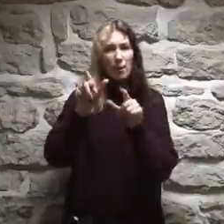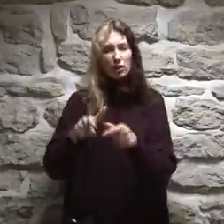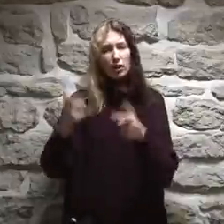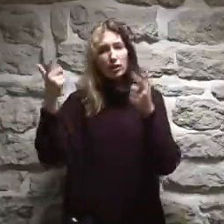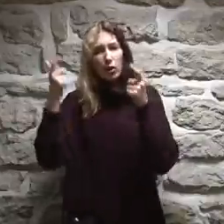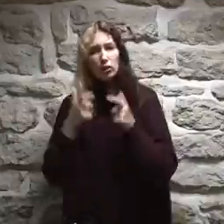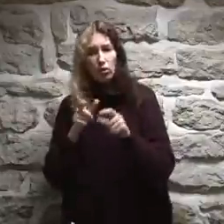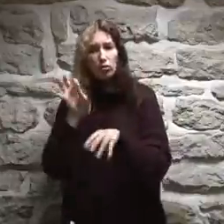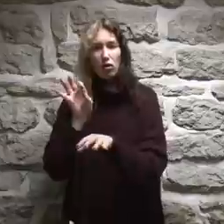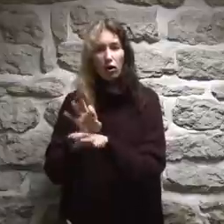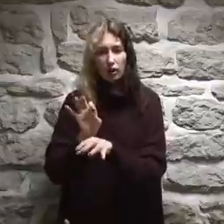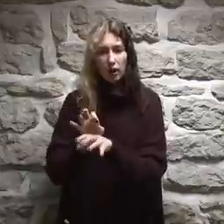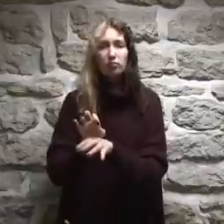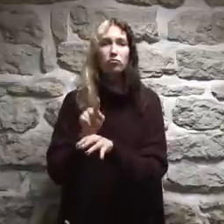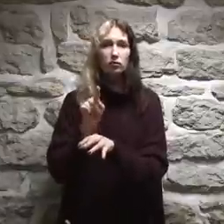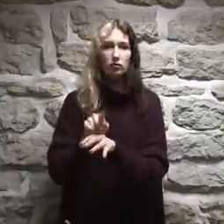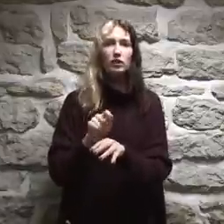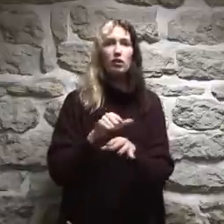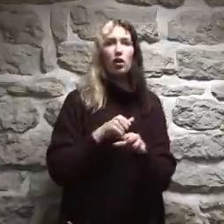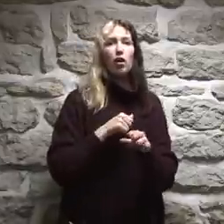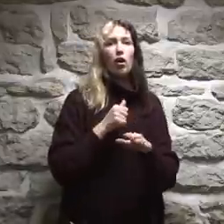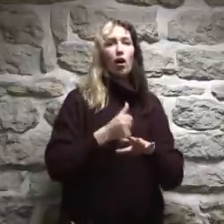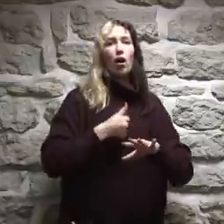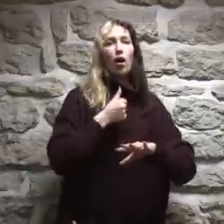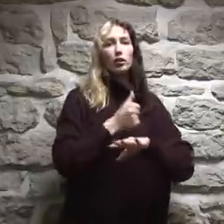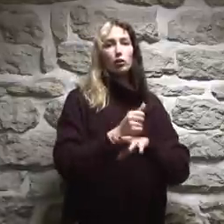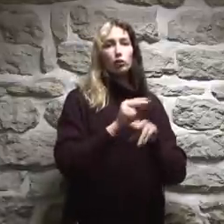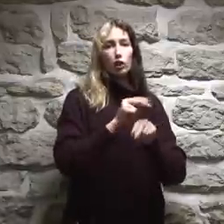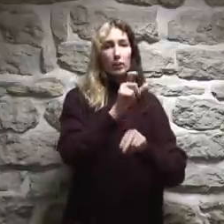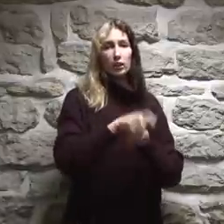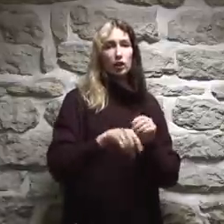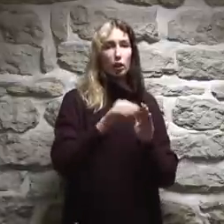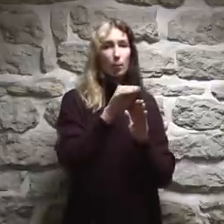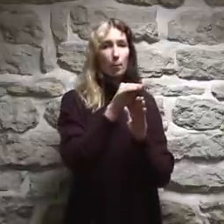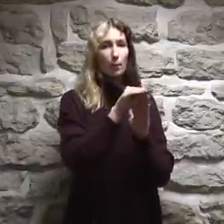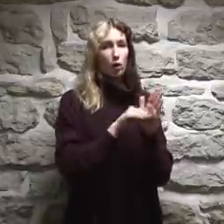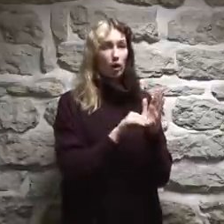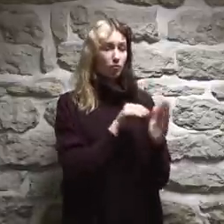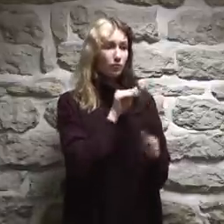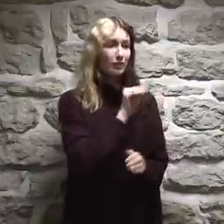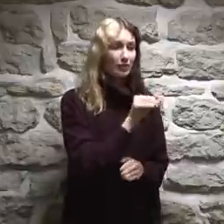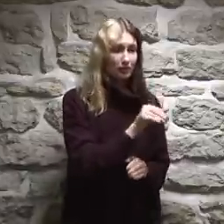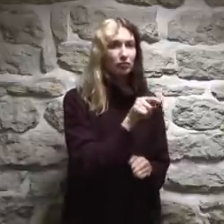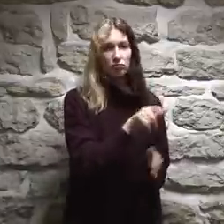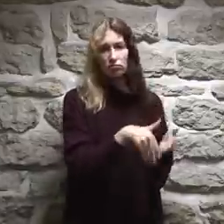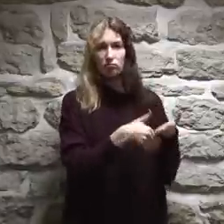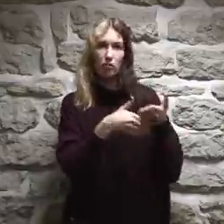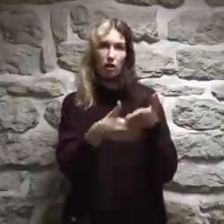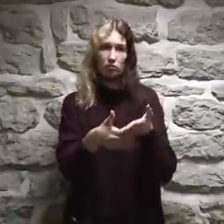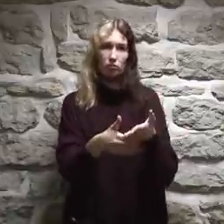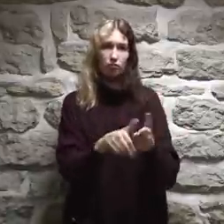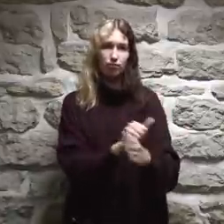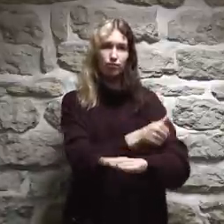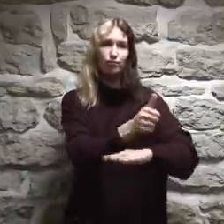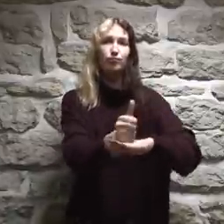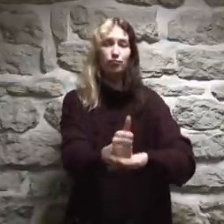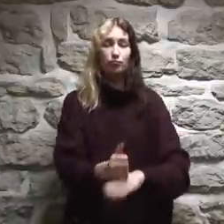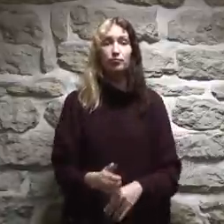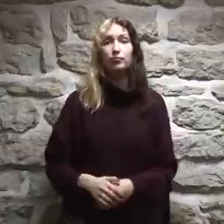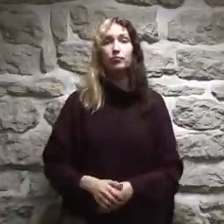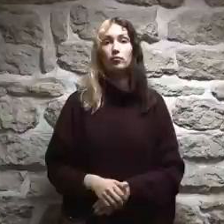haigestunud, siis pöörduge asendusõpetajate programmi poole, et nad saaksid teid aidata. Meil on